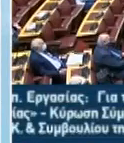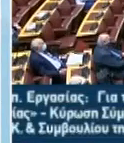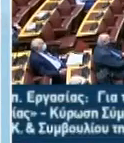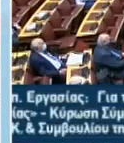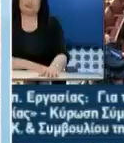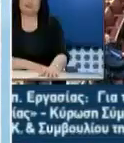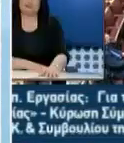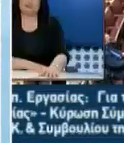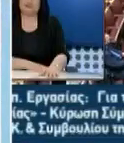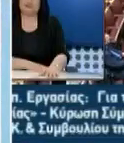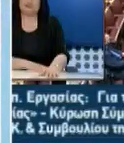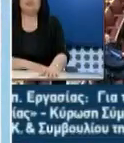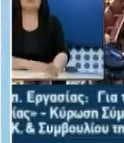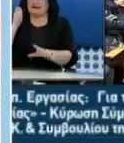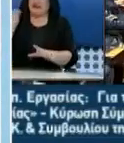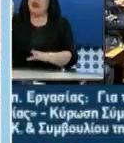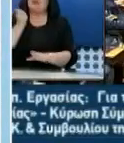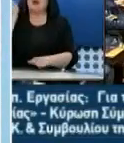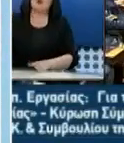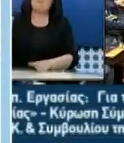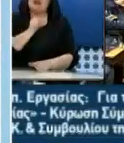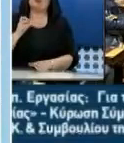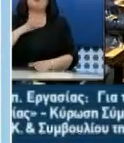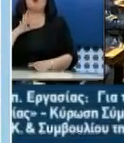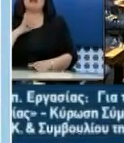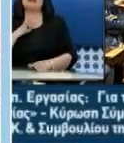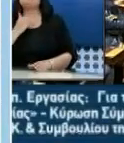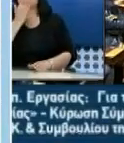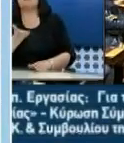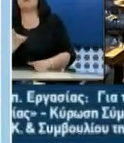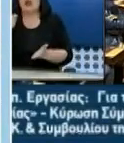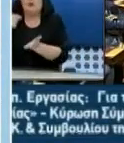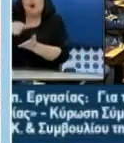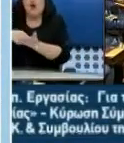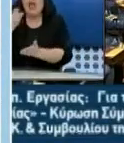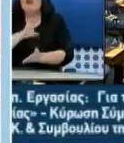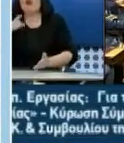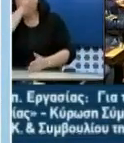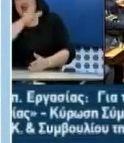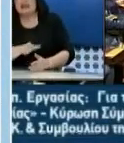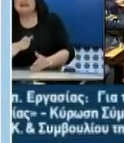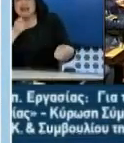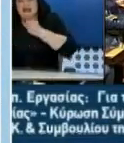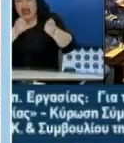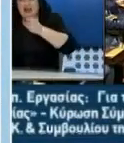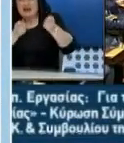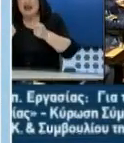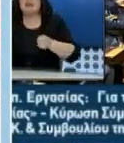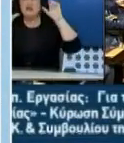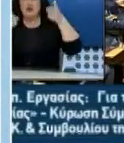δεν ενίσχυσε το εθνικό σύστημα υγείας ευθύνες για τη διαχείριση στην επικοινωνιακή του εμβολιασμού τις